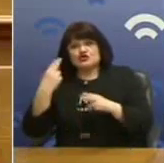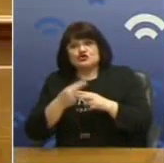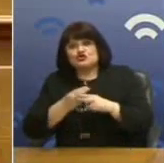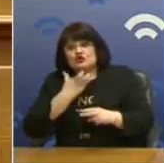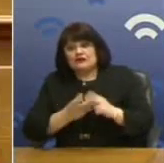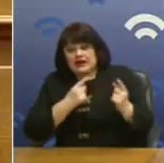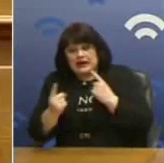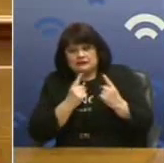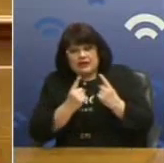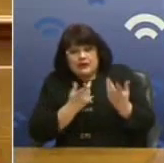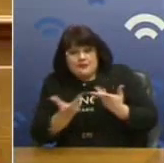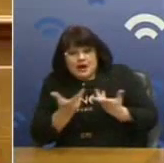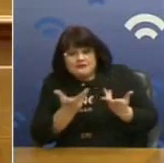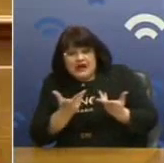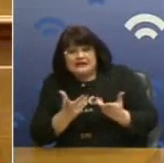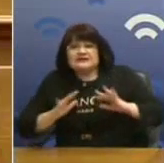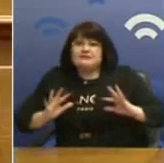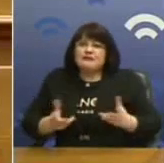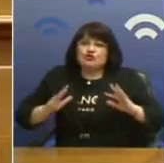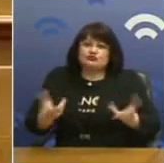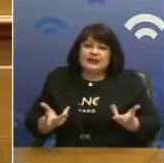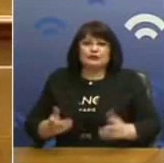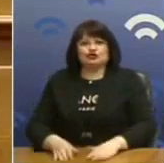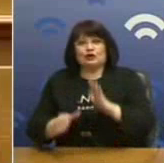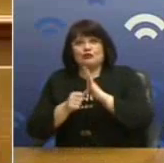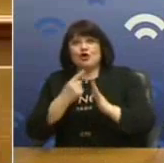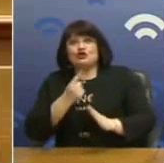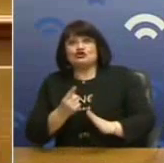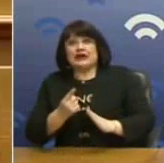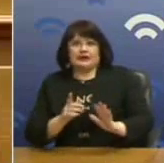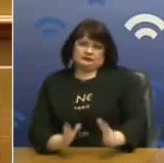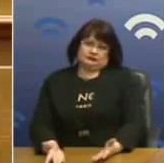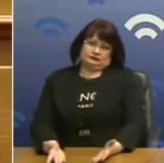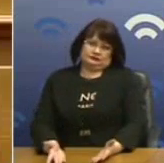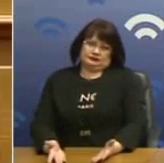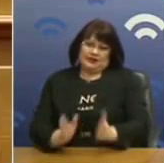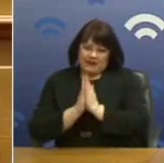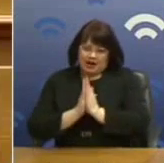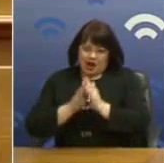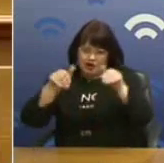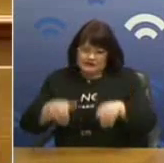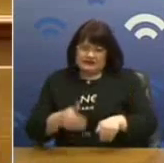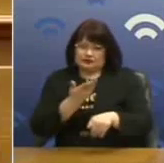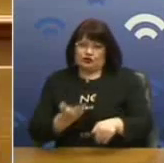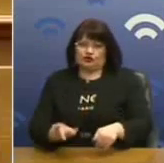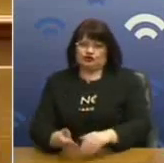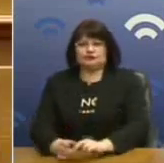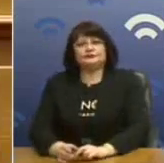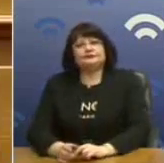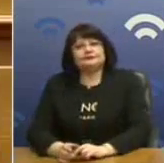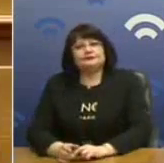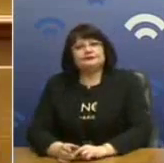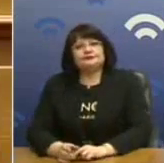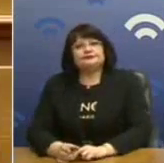μήπως γεννάτε παρακαλώ, από τη δική παρακαλώ, σας τάση. Ομιλεί ο αρχηγός αντιπολιτεύσεως. Κύριε Γεροβασίλη, μήπως... κύριε Λοβέρδο,